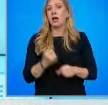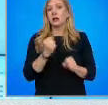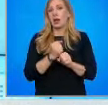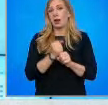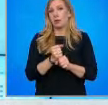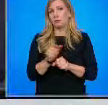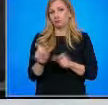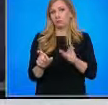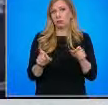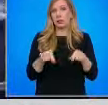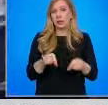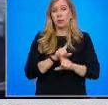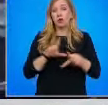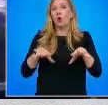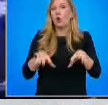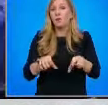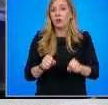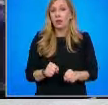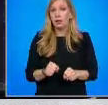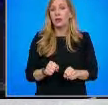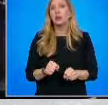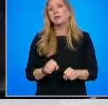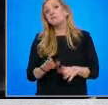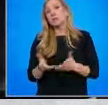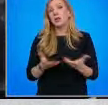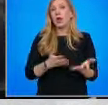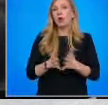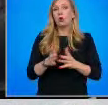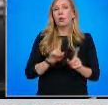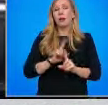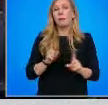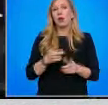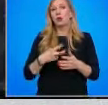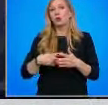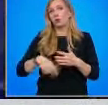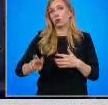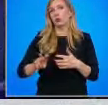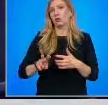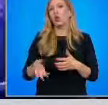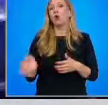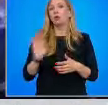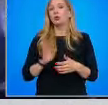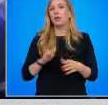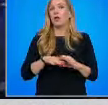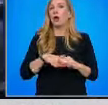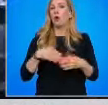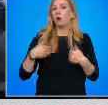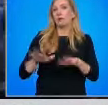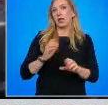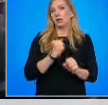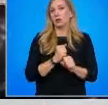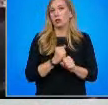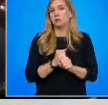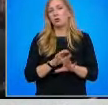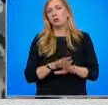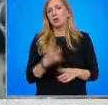могат да овладеят подчинените си. При някои хора няма друг изход, освен уволнение. Съвсем скоро ще ги има. Може би седмица до 10